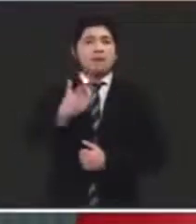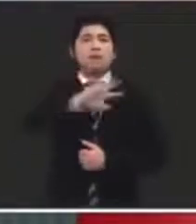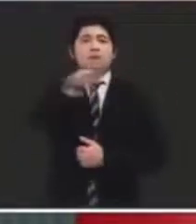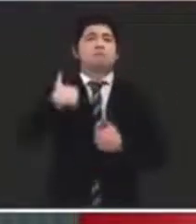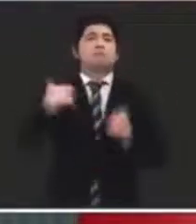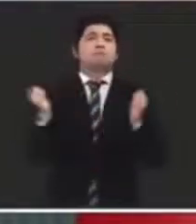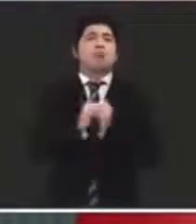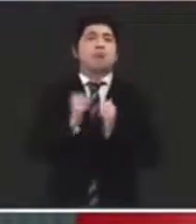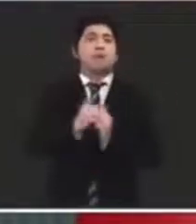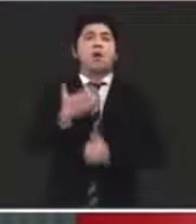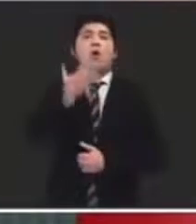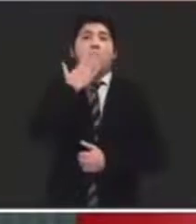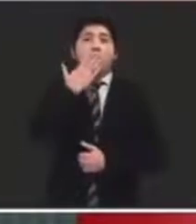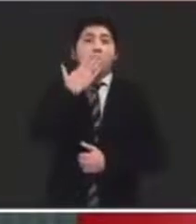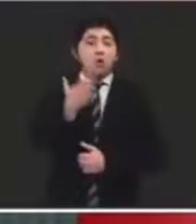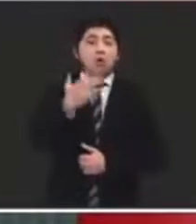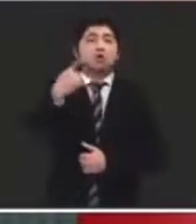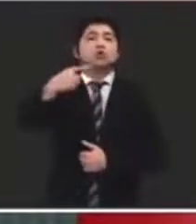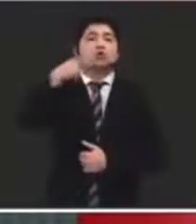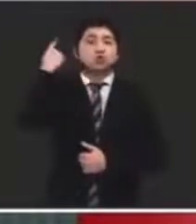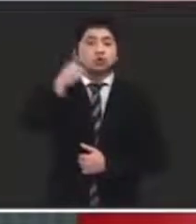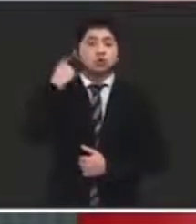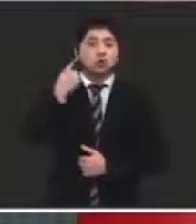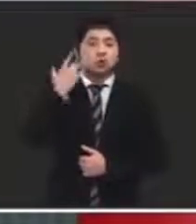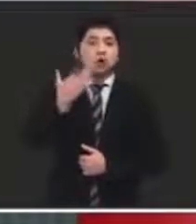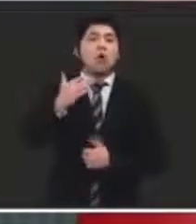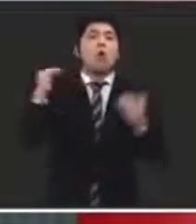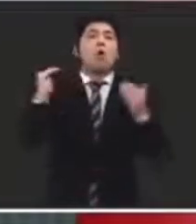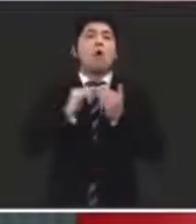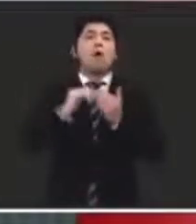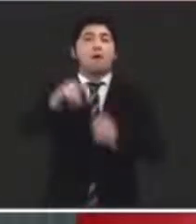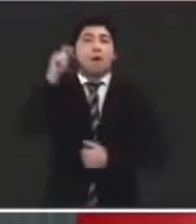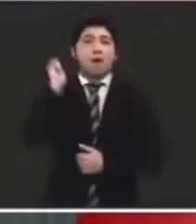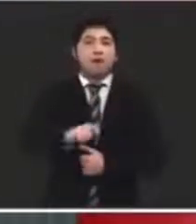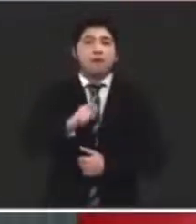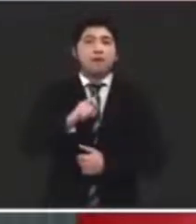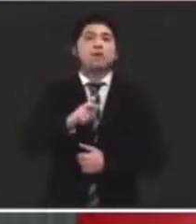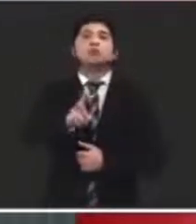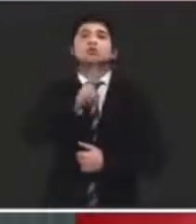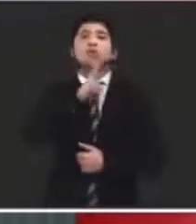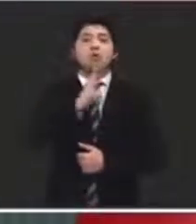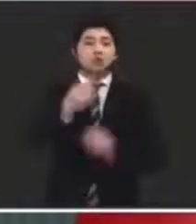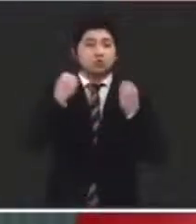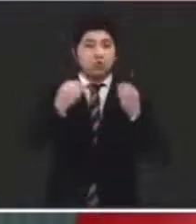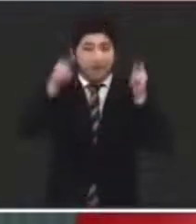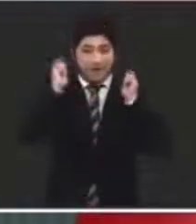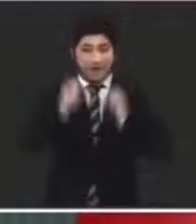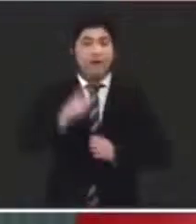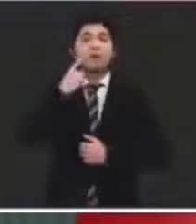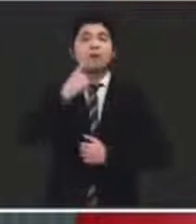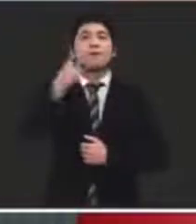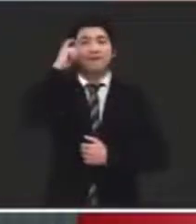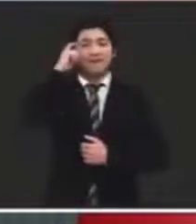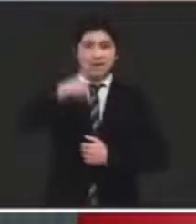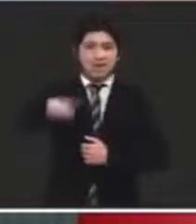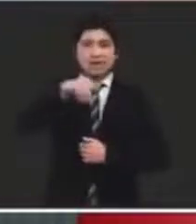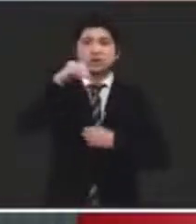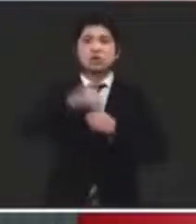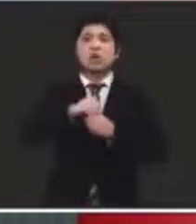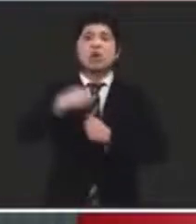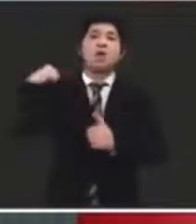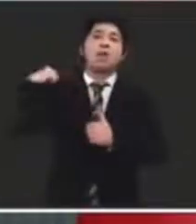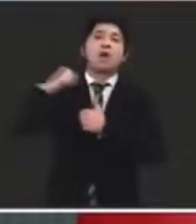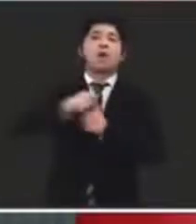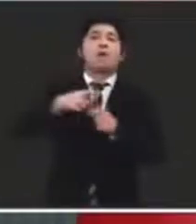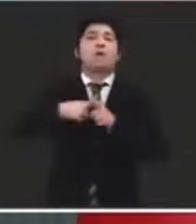oku düşün uygula neticelendir prensibimizi bir kez